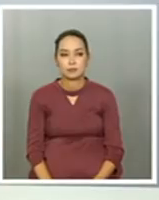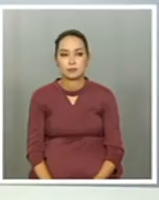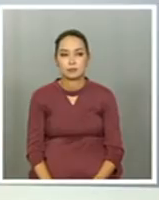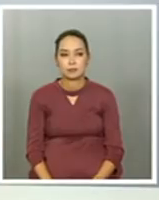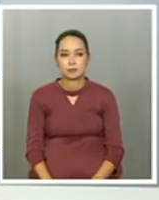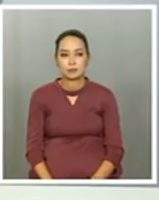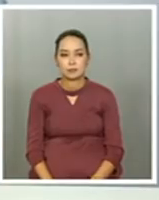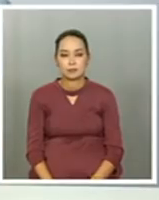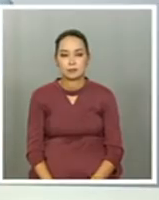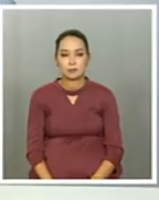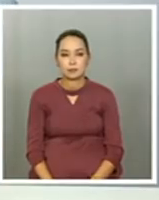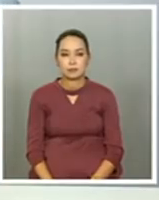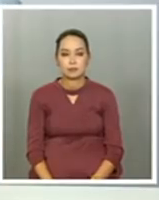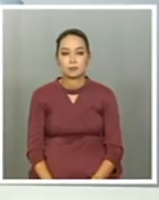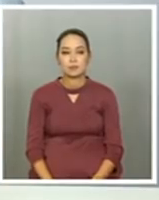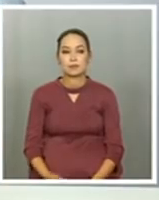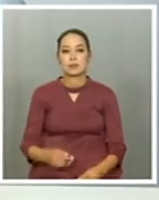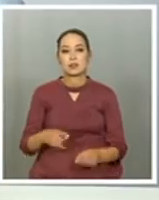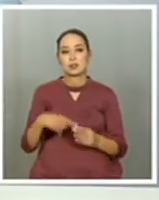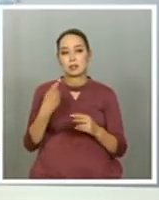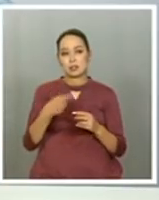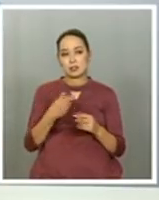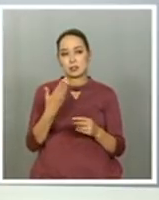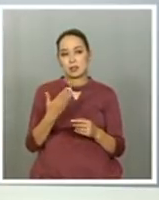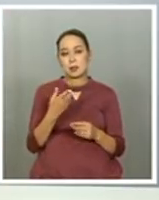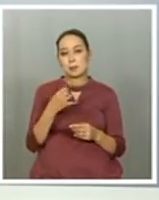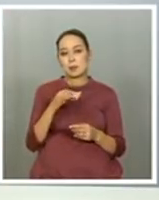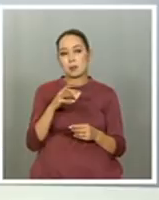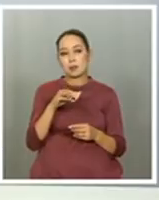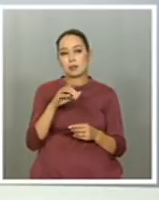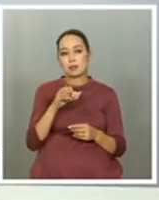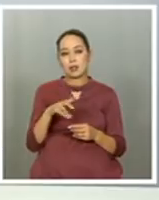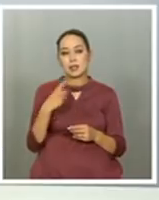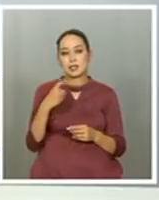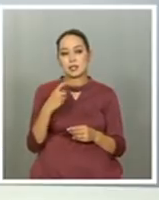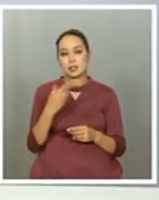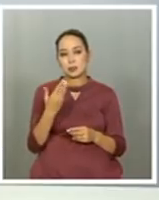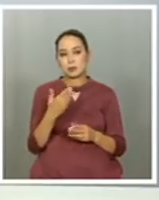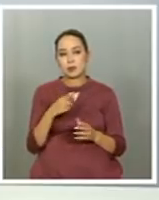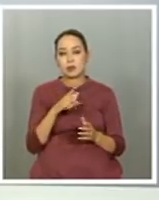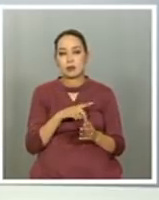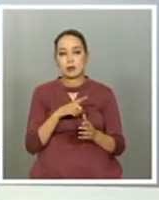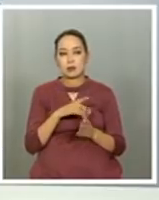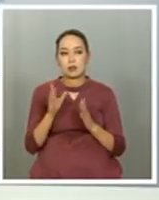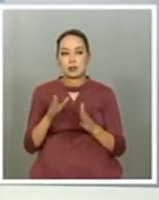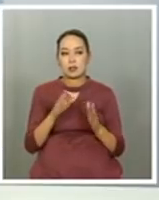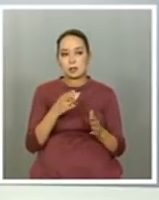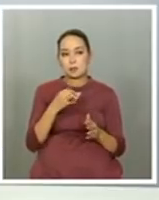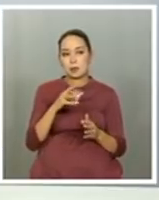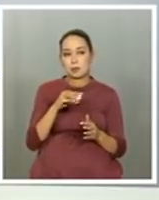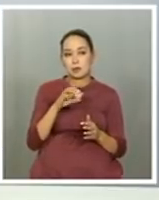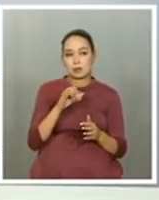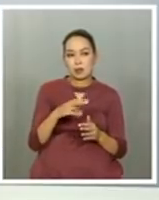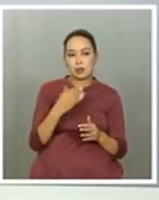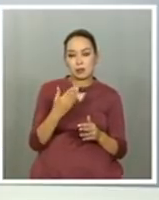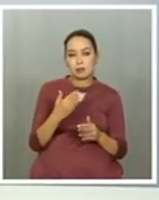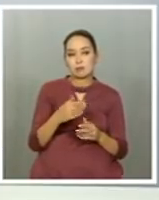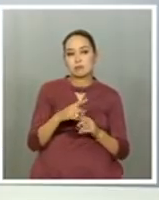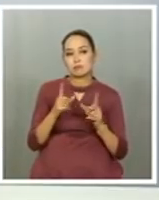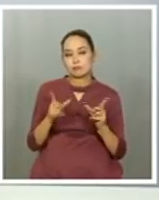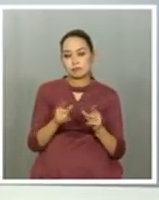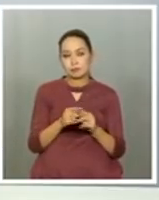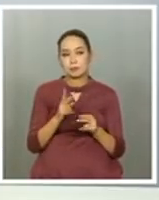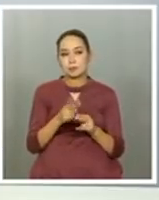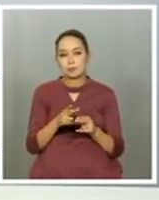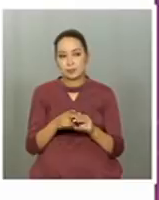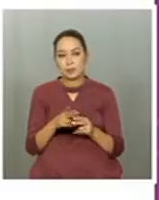Келесі бейметалдардың химиялық қасиеттері. Бейметалдар металдарды тотықтырады. Яғни оны біз жоғарыда да